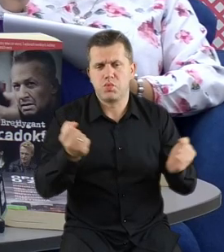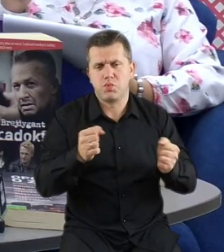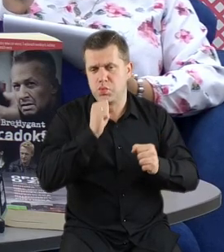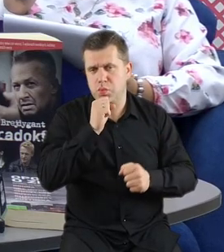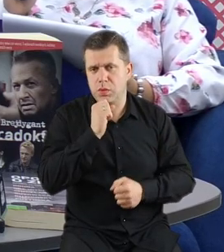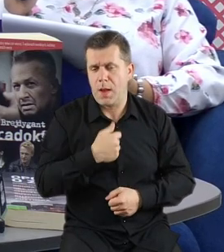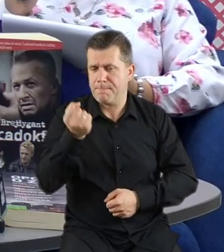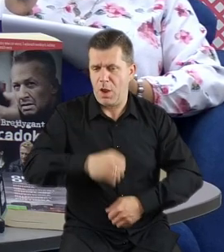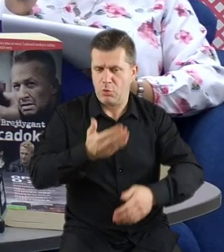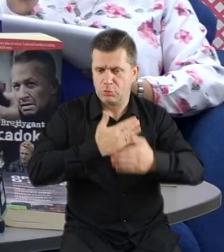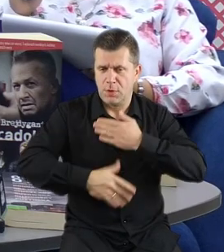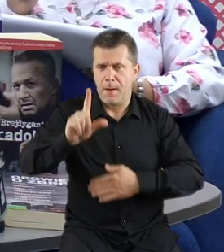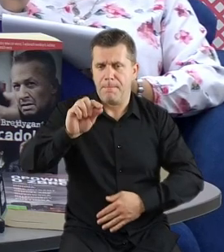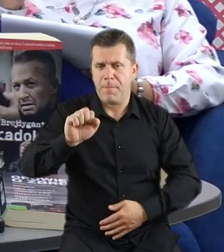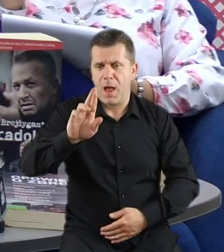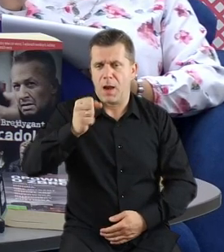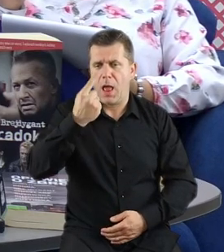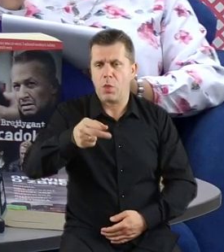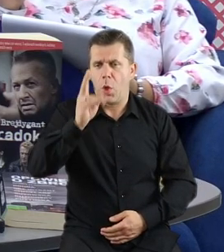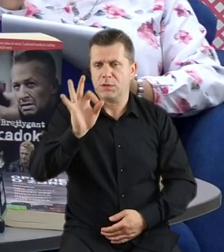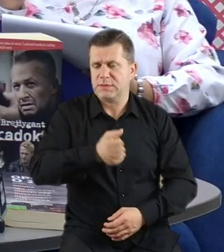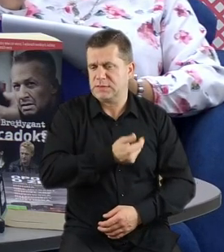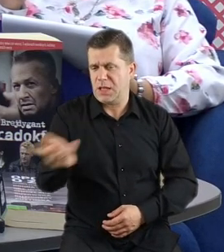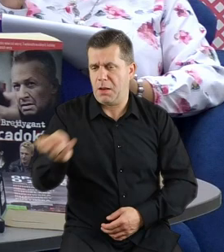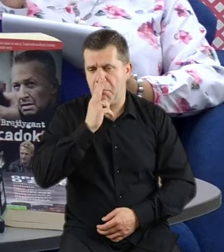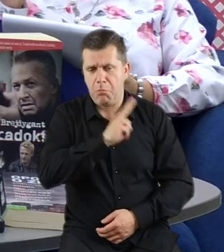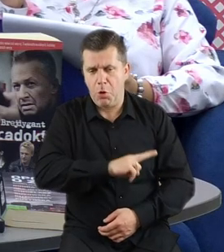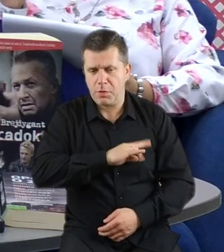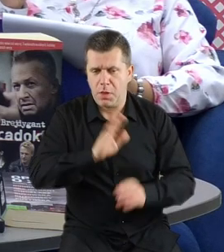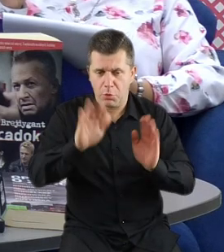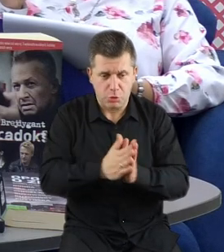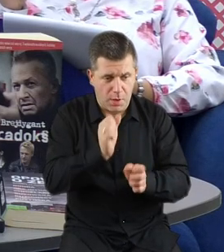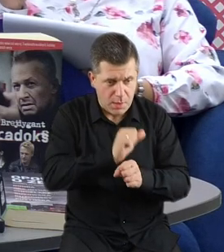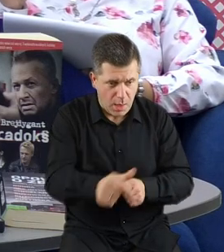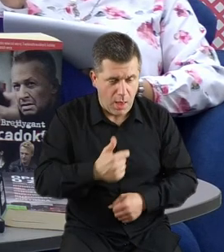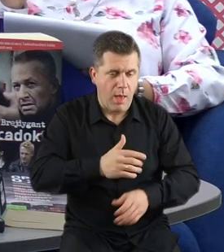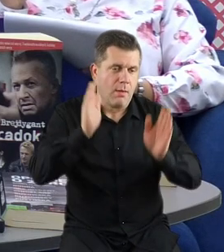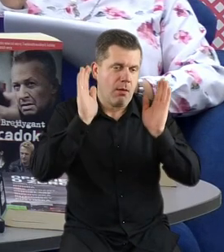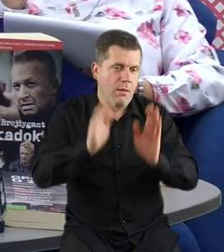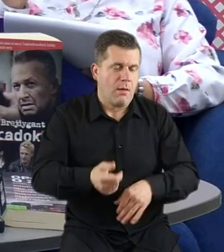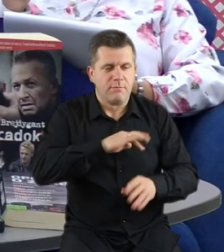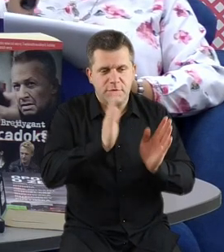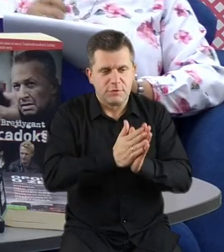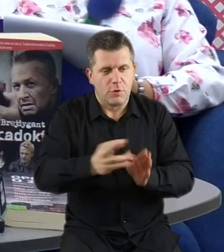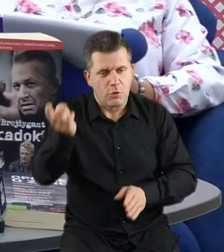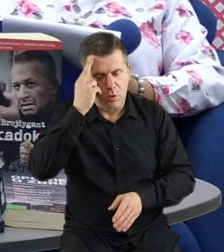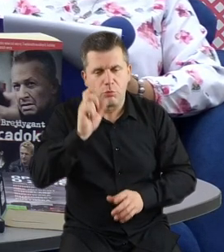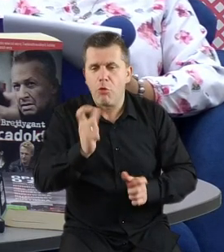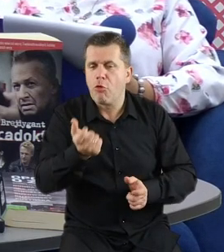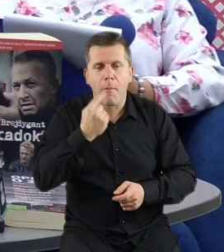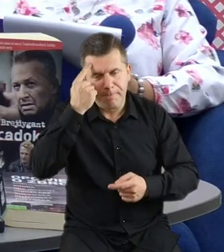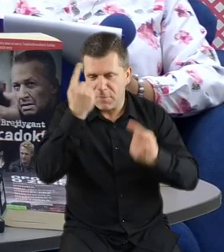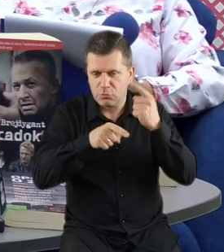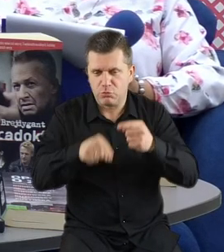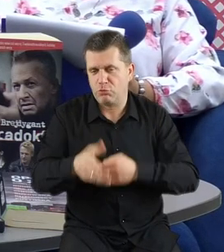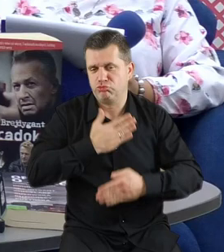Ja się bardzo cieszyłam z Paradoksu, bo mi się serial podobał. Jak zobaczyłam, że jest książka, to mówię, no nareszcie będę wiedziała, o czym oni wszyscy myślą. No to cieszę